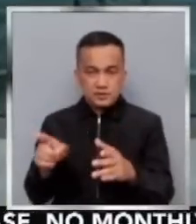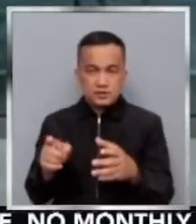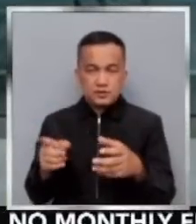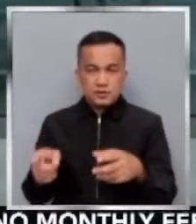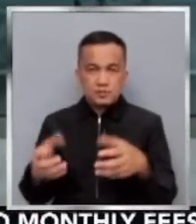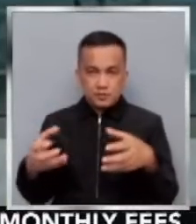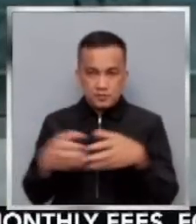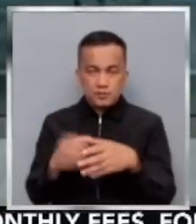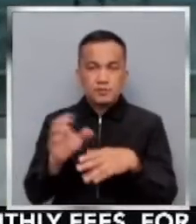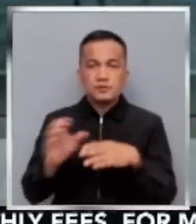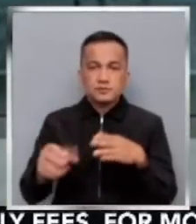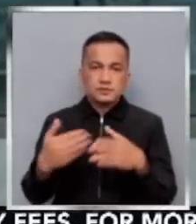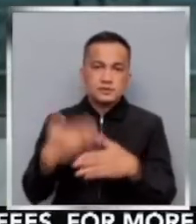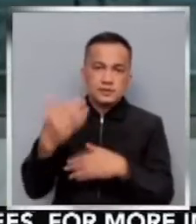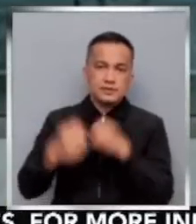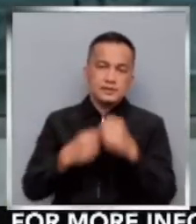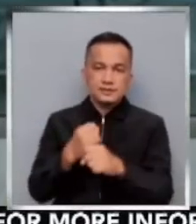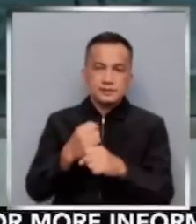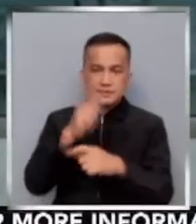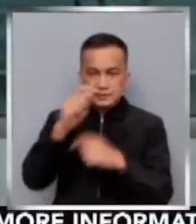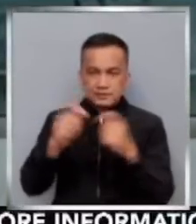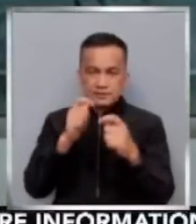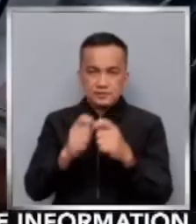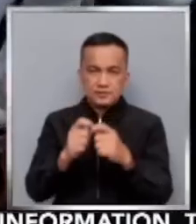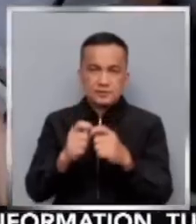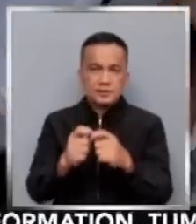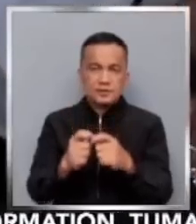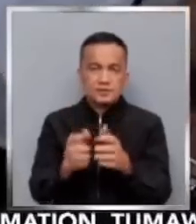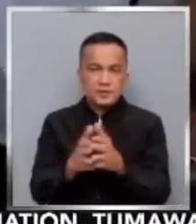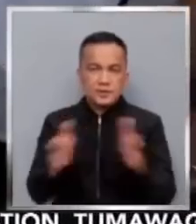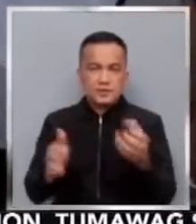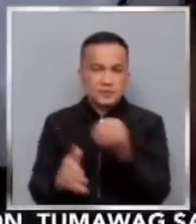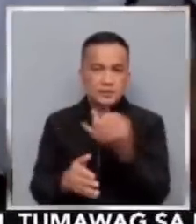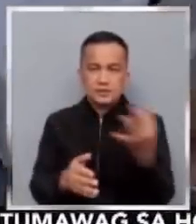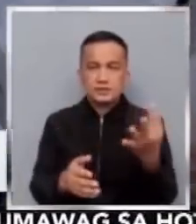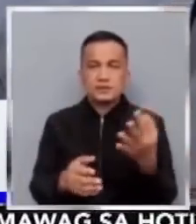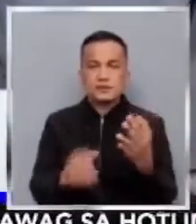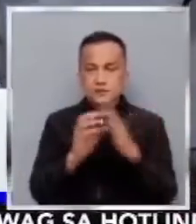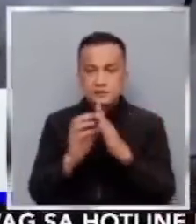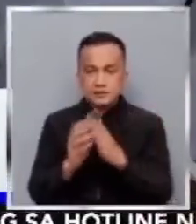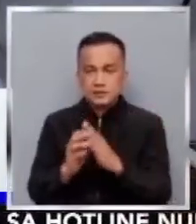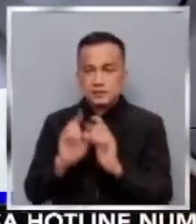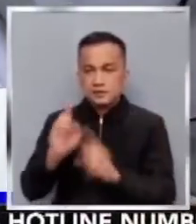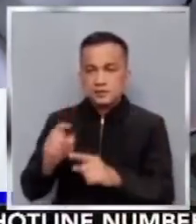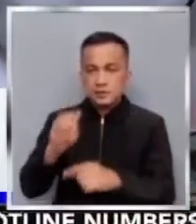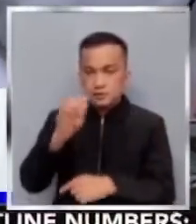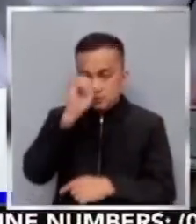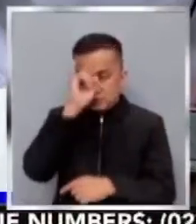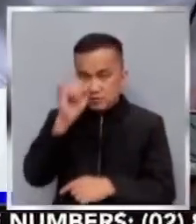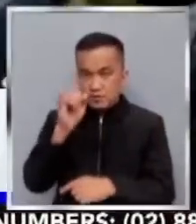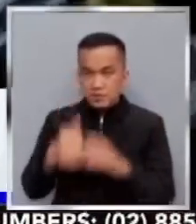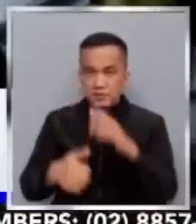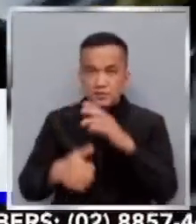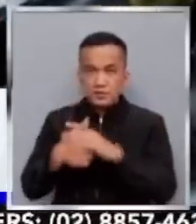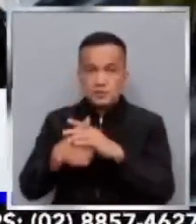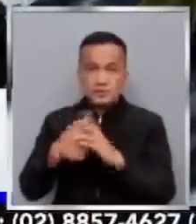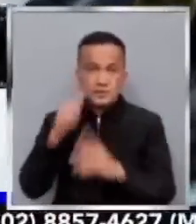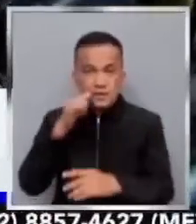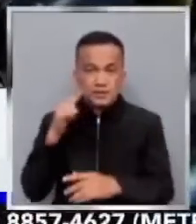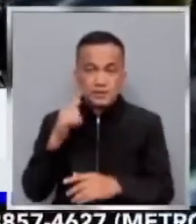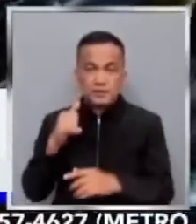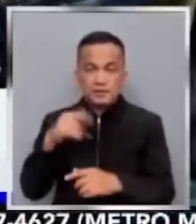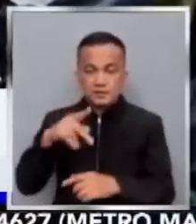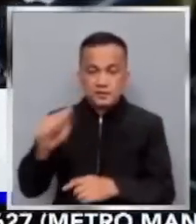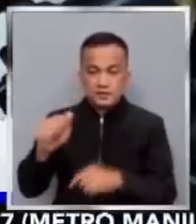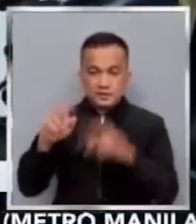taon, tamang-tama raw sa lumalaking populasyon ng lungsod. Dito sinagot ni Moreno ang lumabas kahapong Pulse Asia Survey kung saan